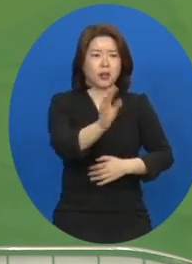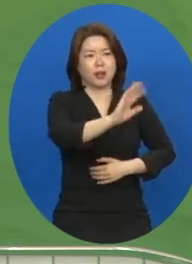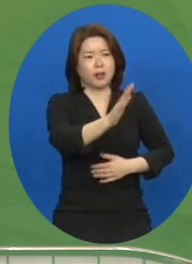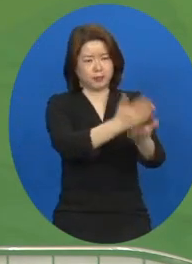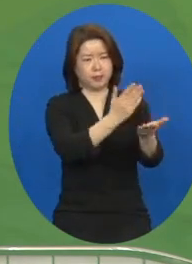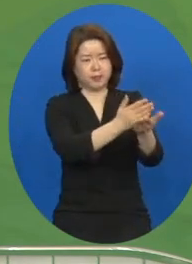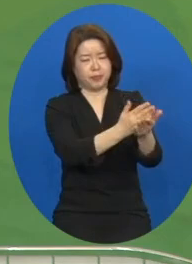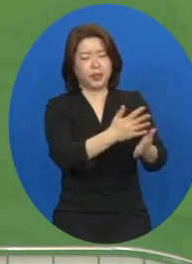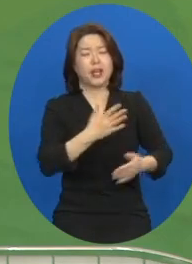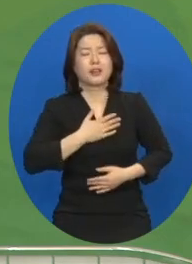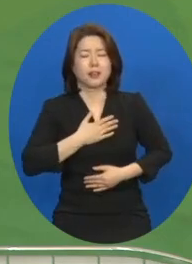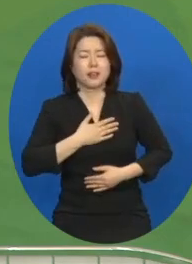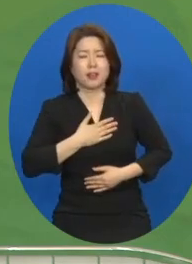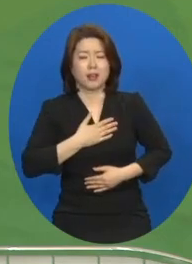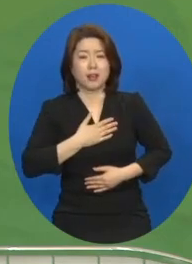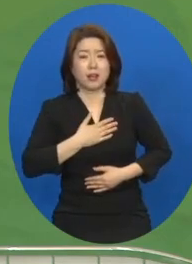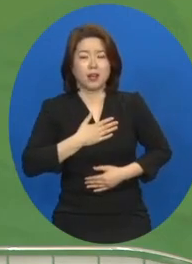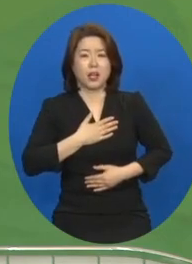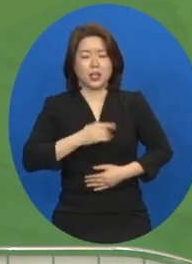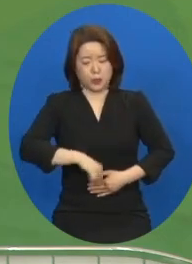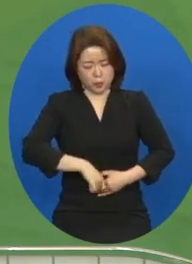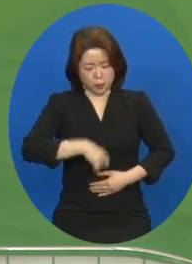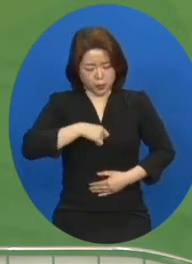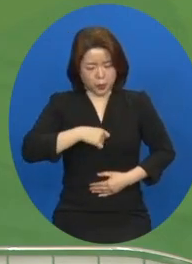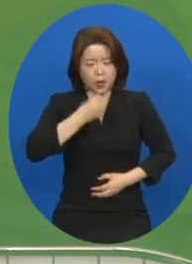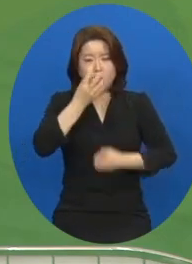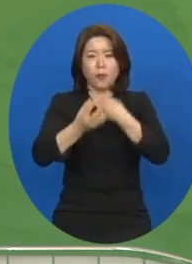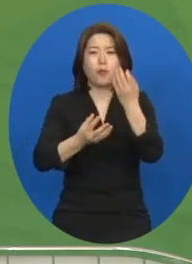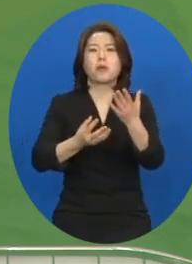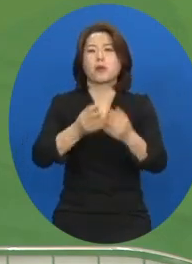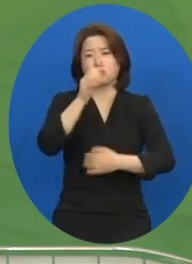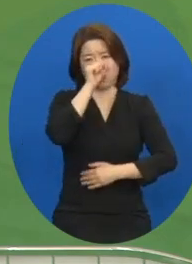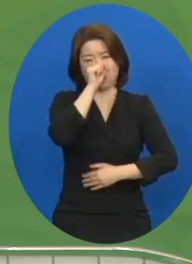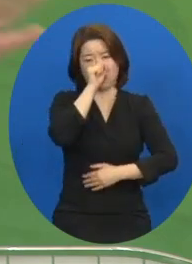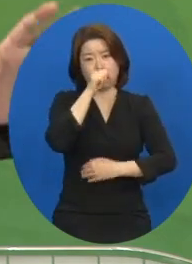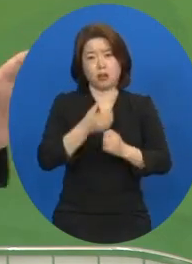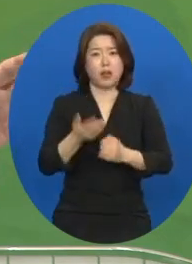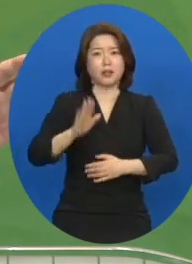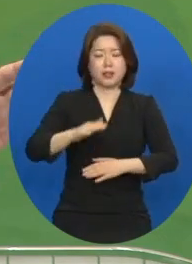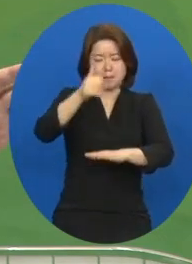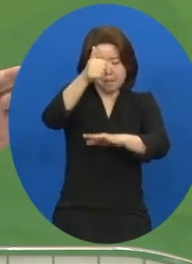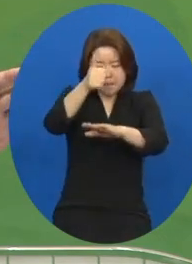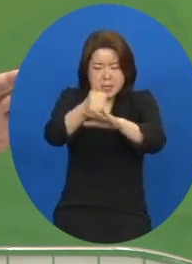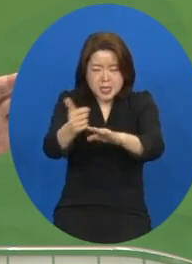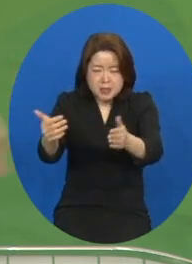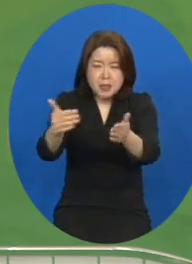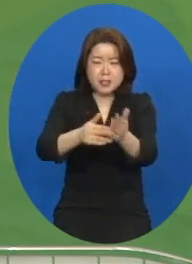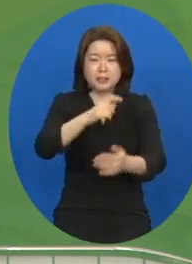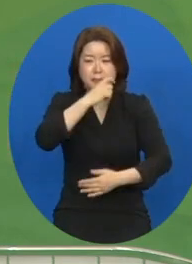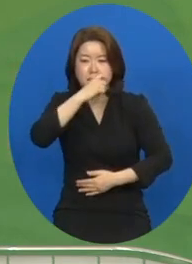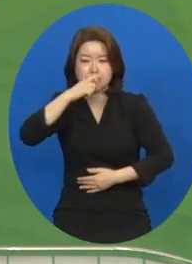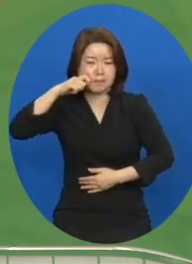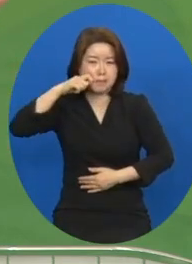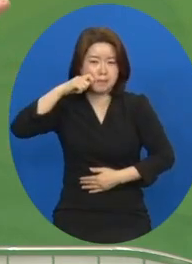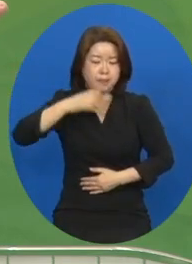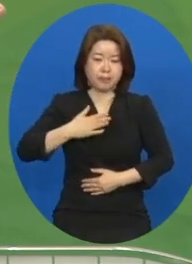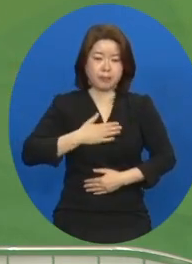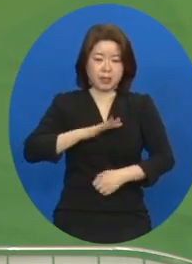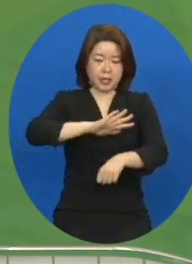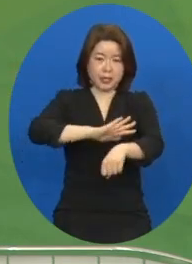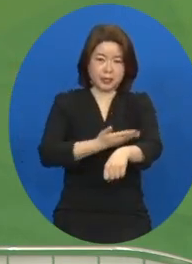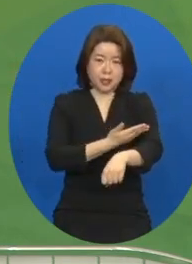없습니다. 제가 그래서 이렇게 해야 되잖아요. 아가는 끝까지 자기가